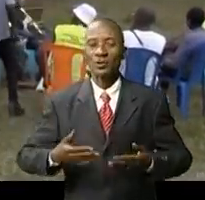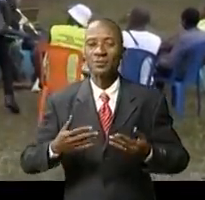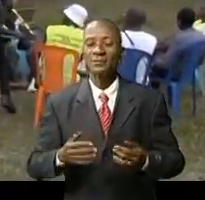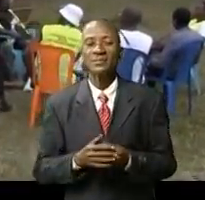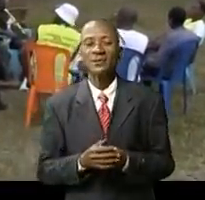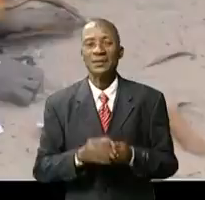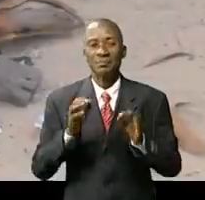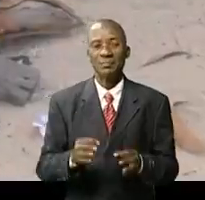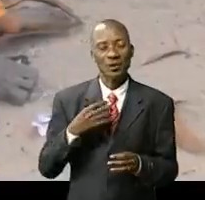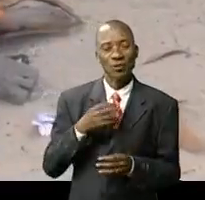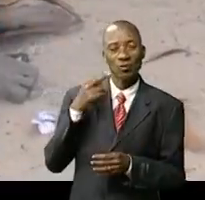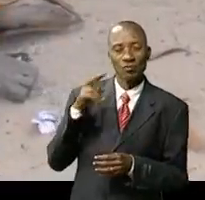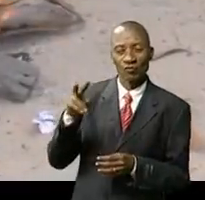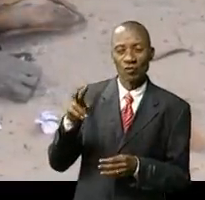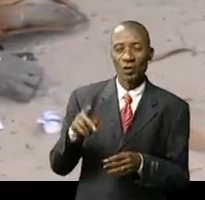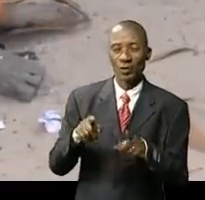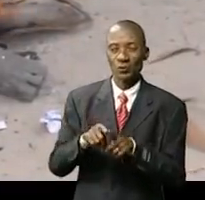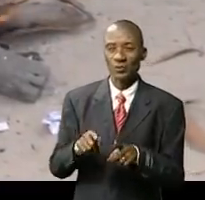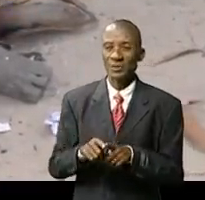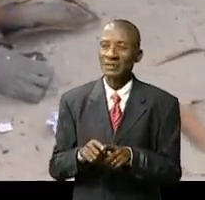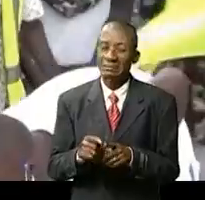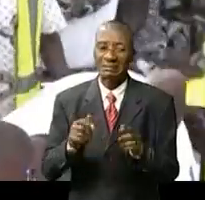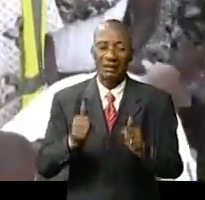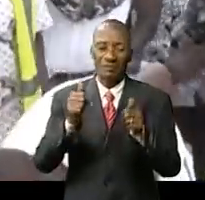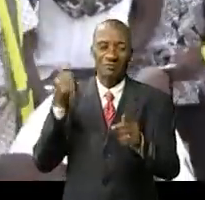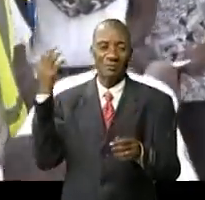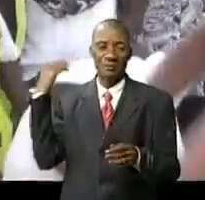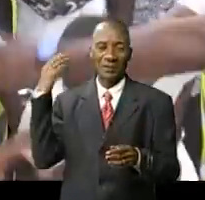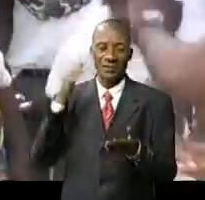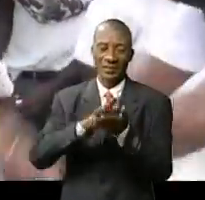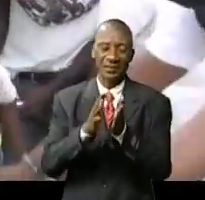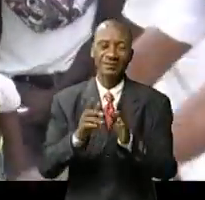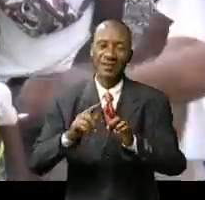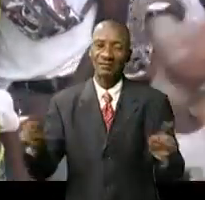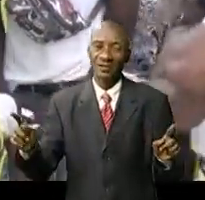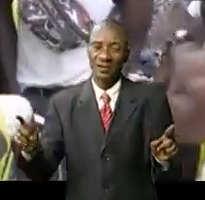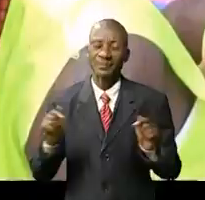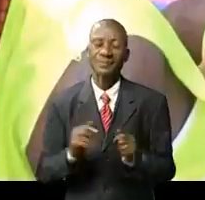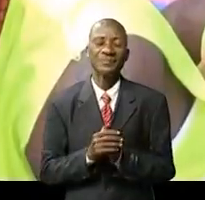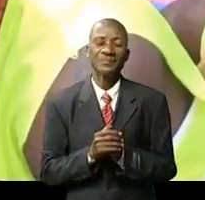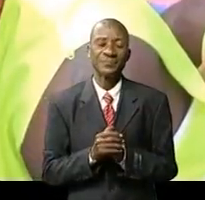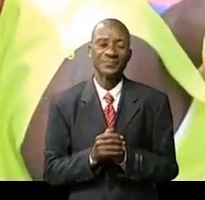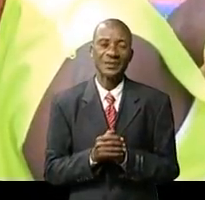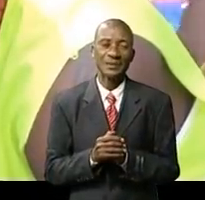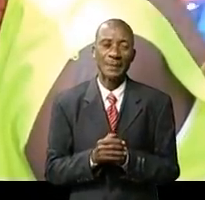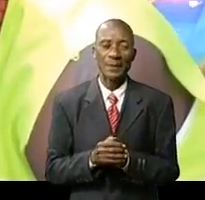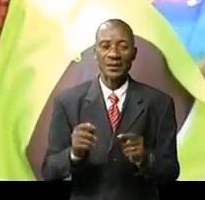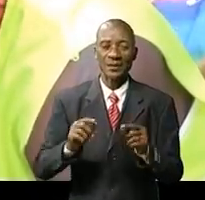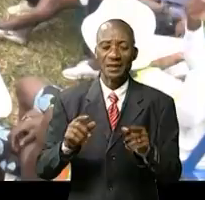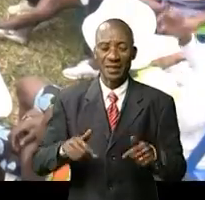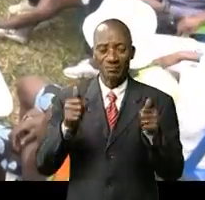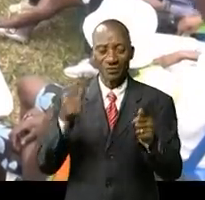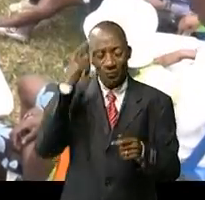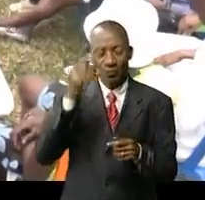journée marque également la rupture avec leur vie intérieure. Une vie de délinquance, de toxicomanie, la vie des Kulouna.